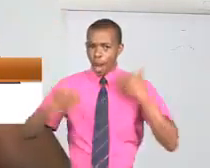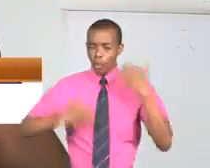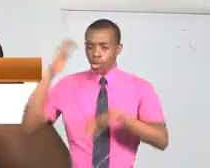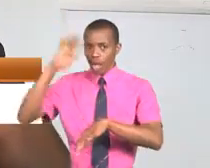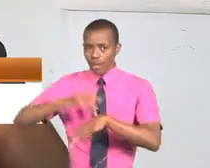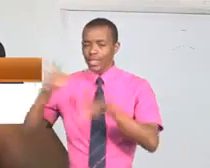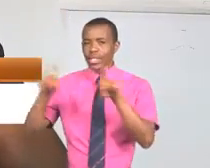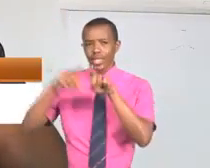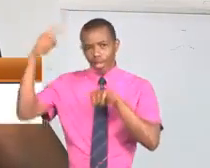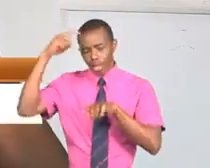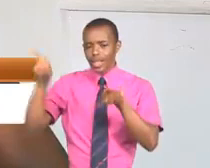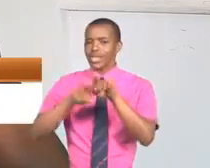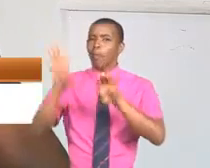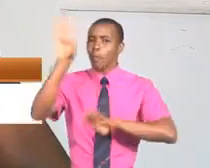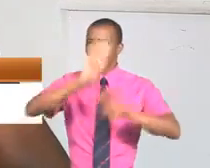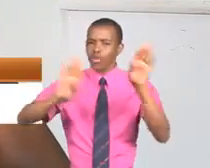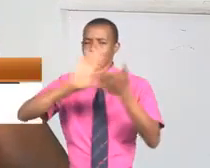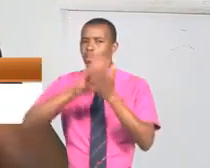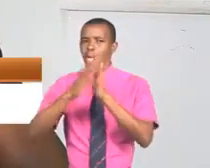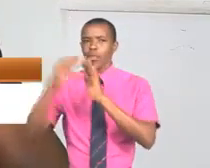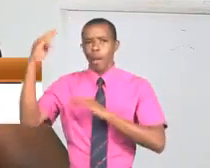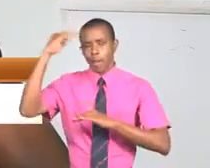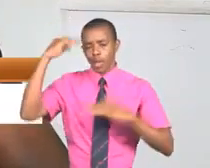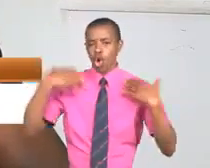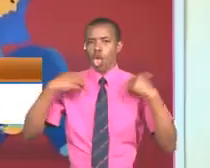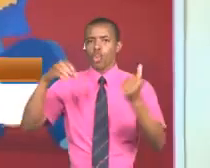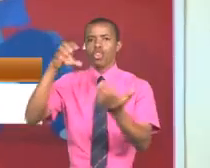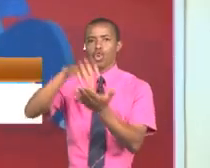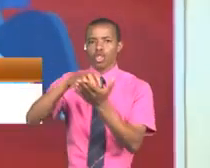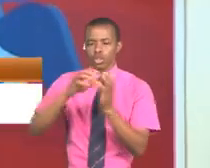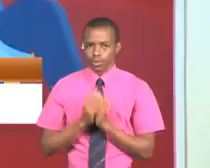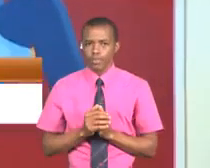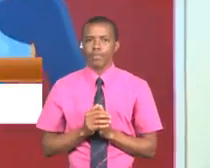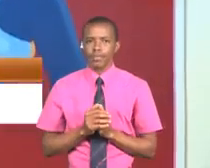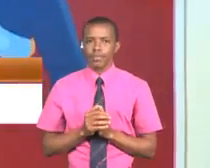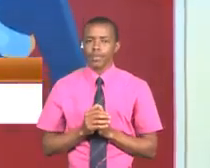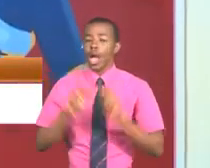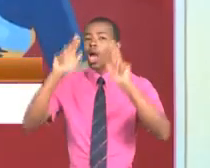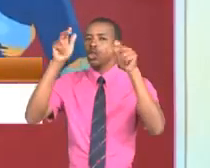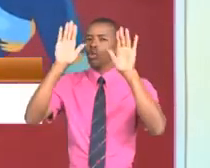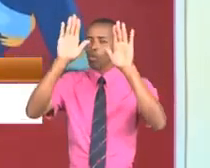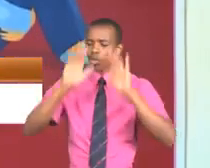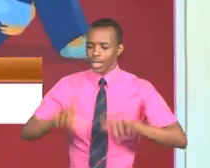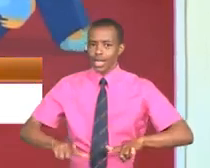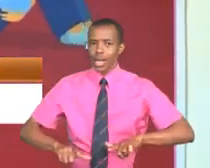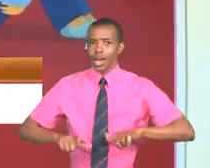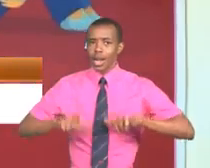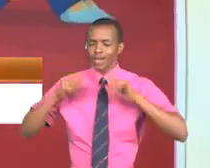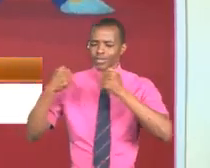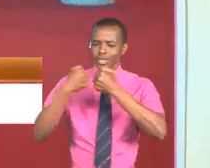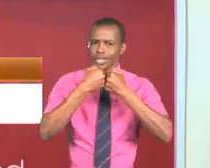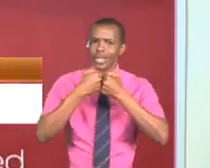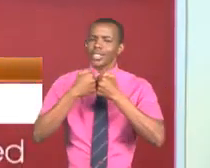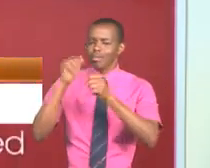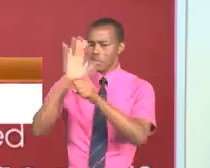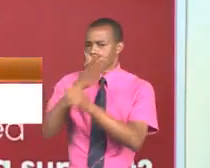thoughts and your behavior, it becomes a mental health condition. Licha ya umuhimu wa swala hili maishani, imekuwa changamoto kwa